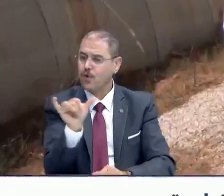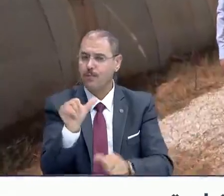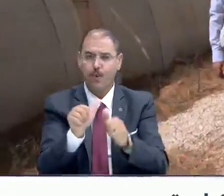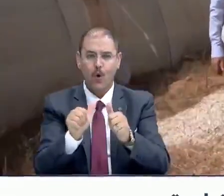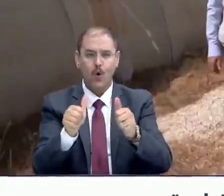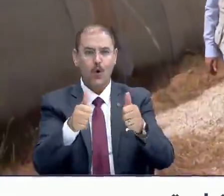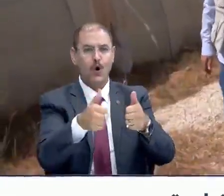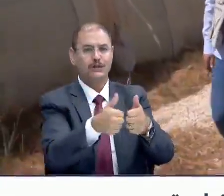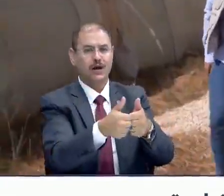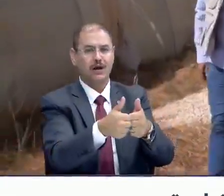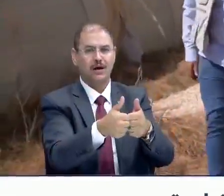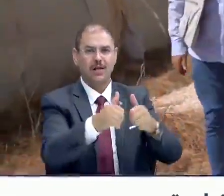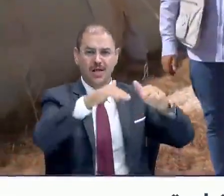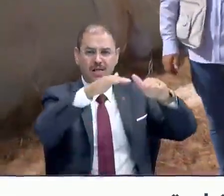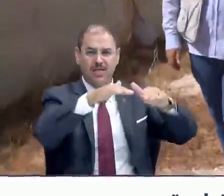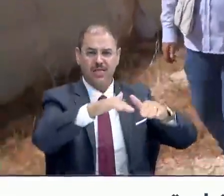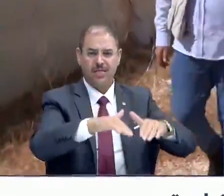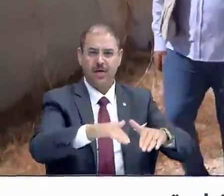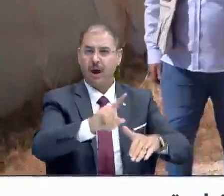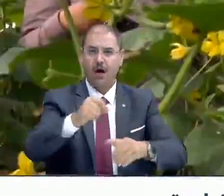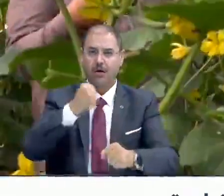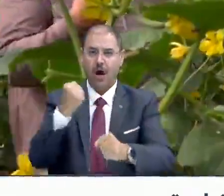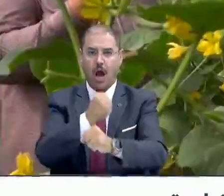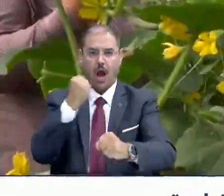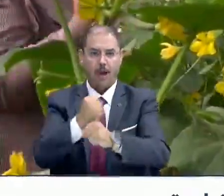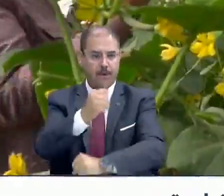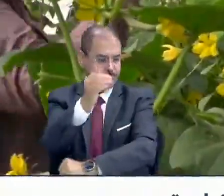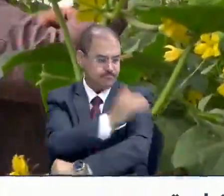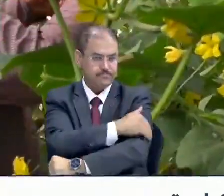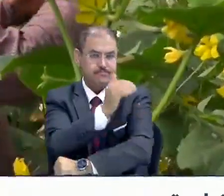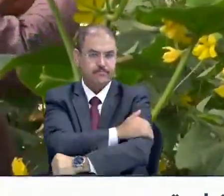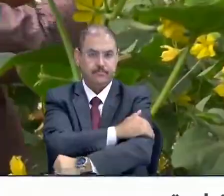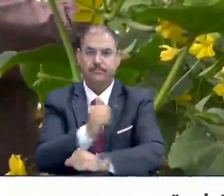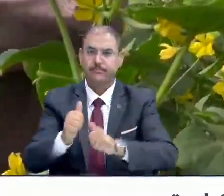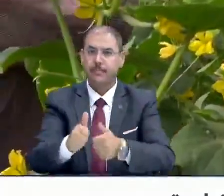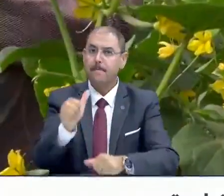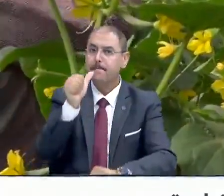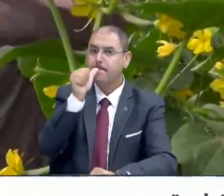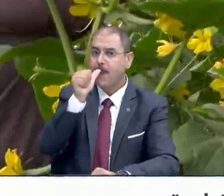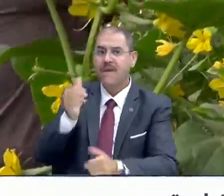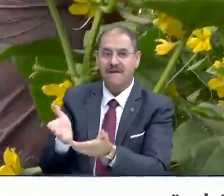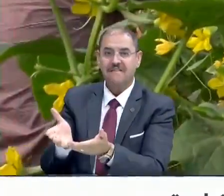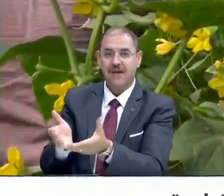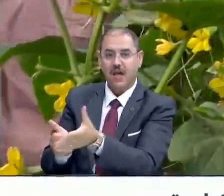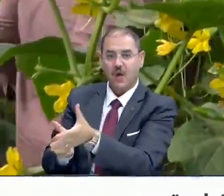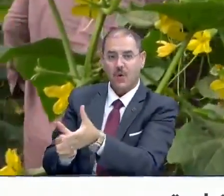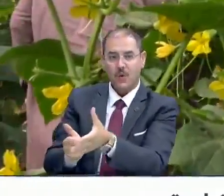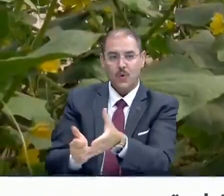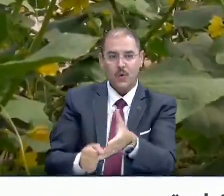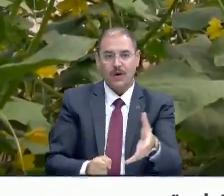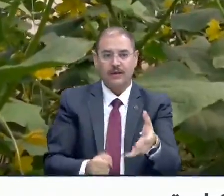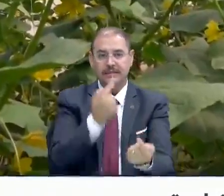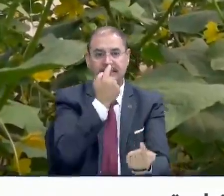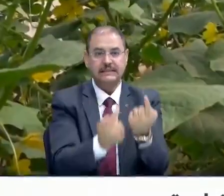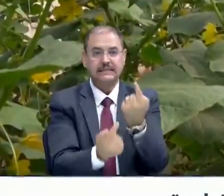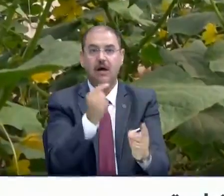وذلك من خلال المشاريع الزراعيه والانتاجيه بالاضافه للاستفاده من مياه السد وتنفيذ عدد من المشاريع